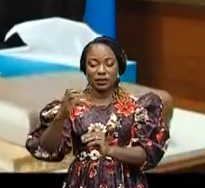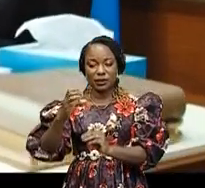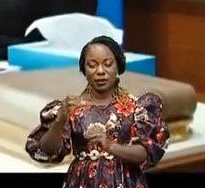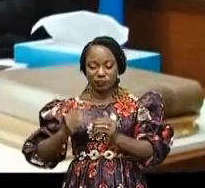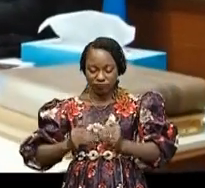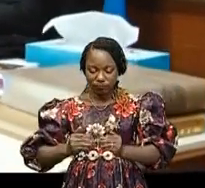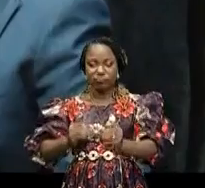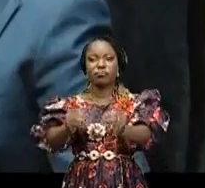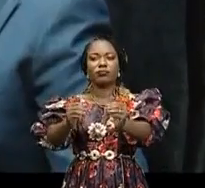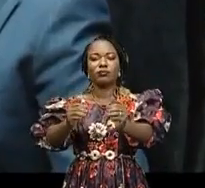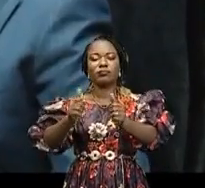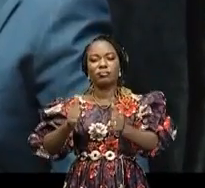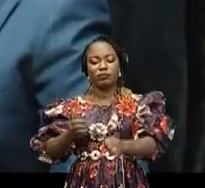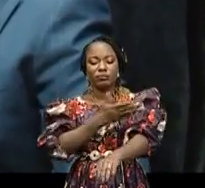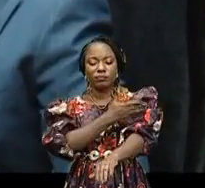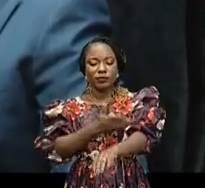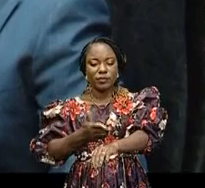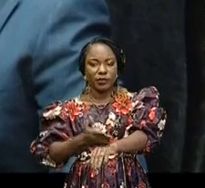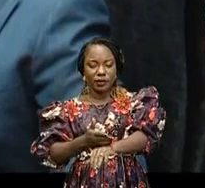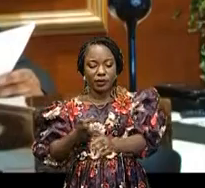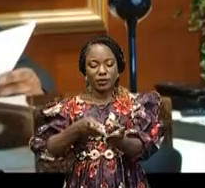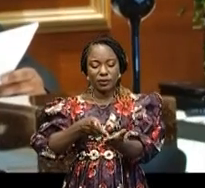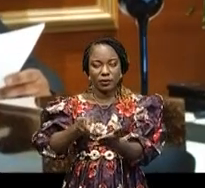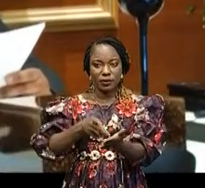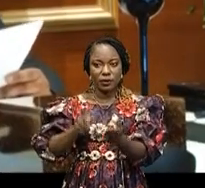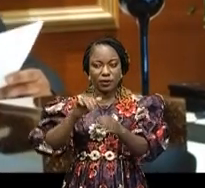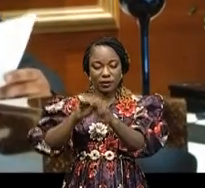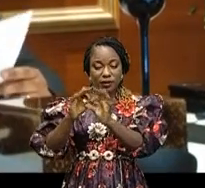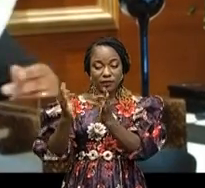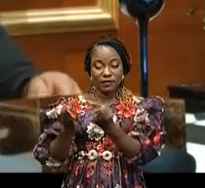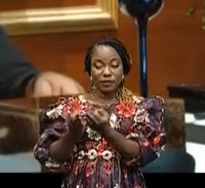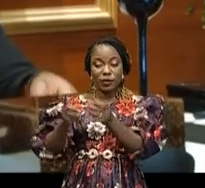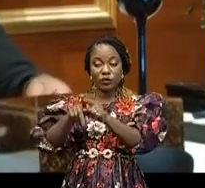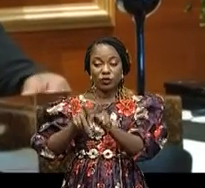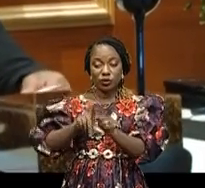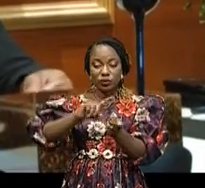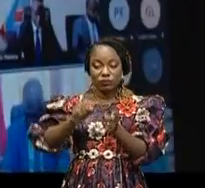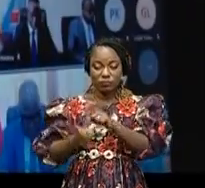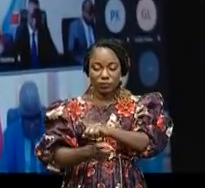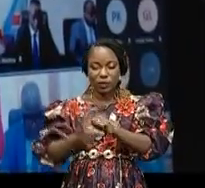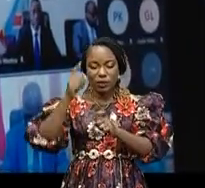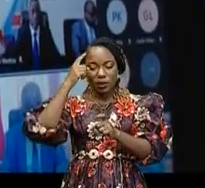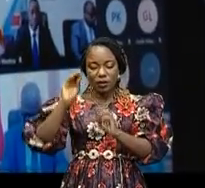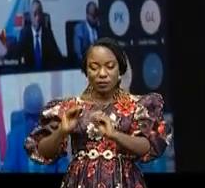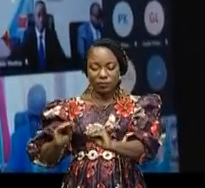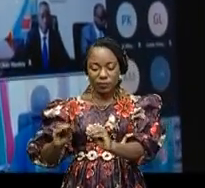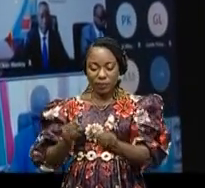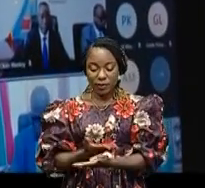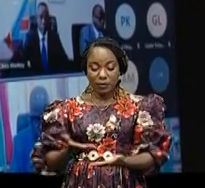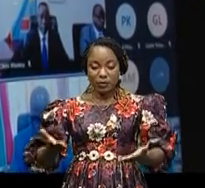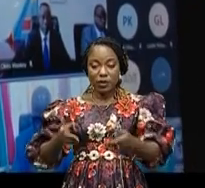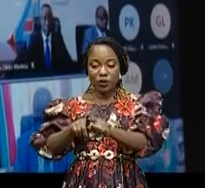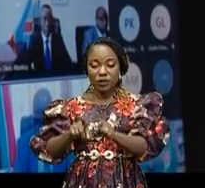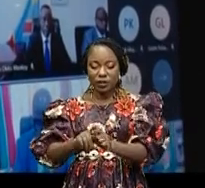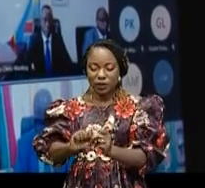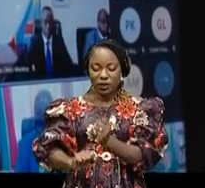poursuit l'objectif de réduire les fardeaux de frais scolaires sur les foyers et améliorer l'accès à l'enseignement primaire et renforcer les systèmes